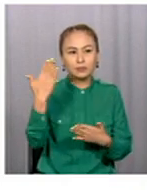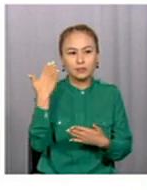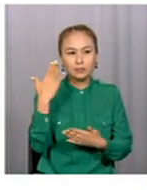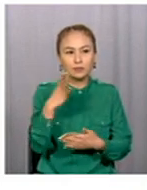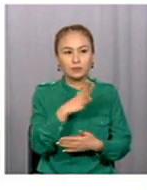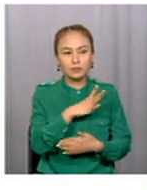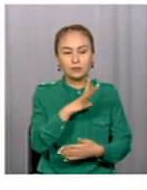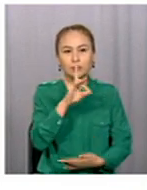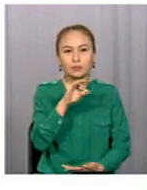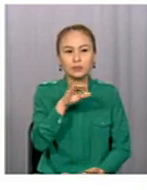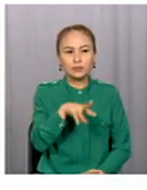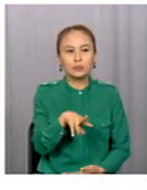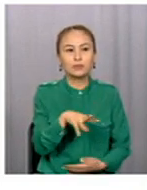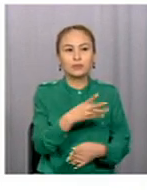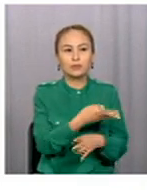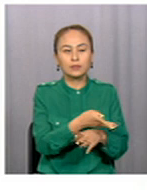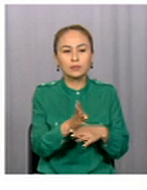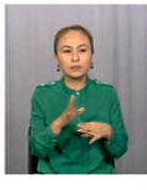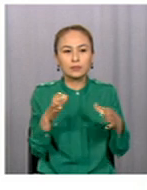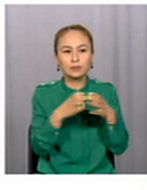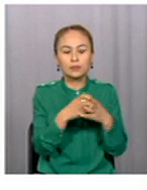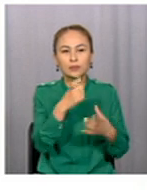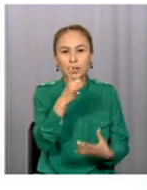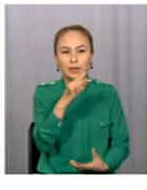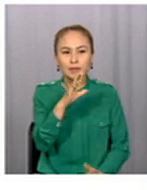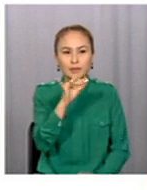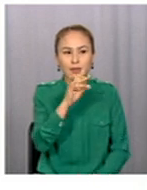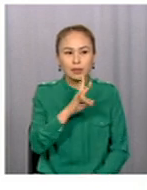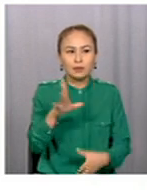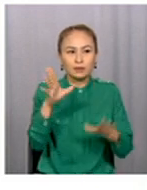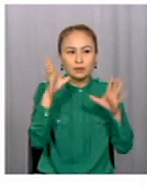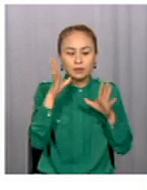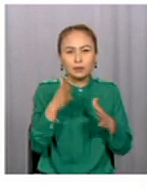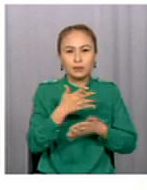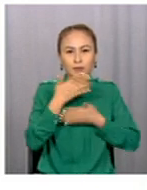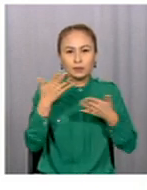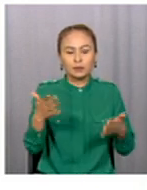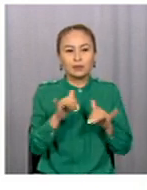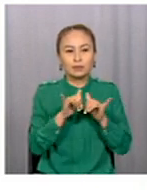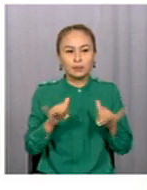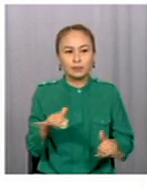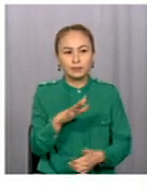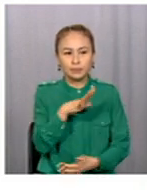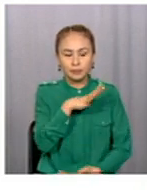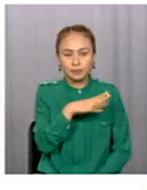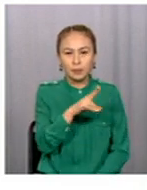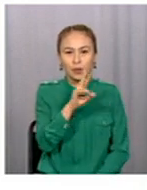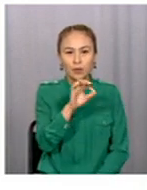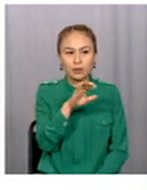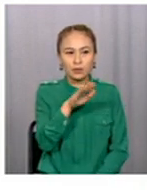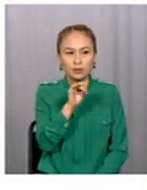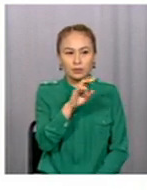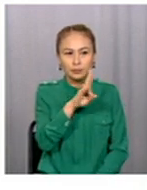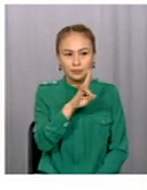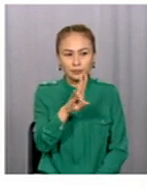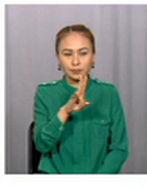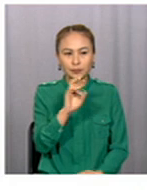біздің заманымыздың 4 ғасырында Рим империясында христиан діні кең таралыпты.